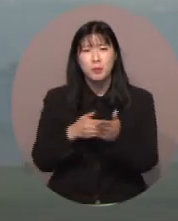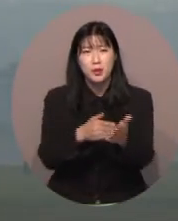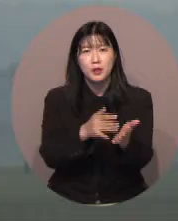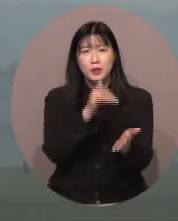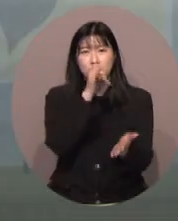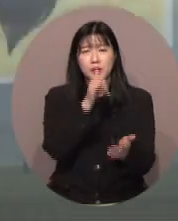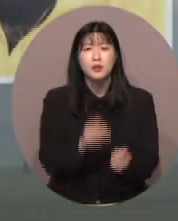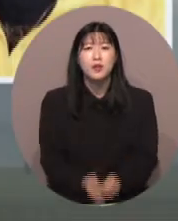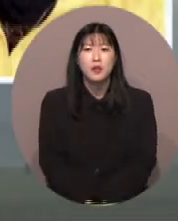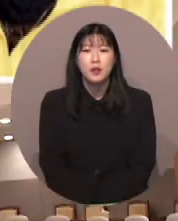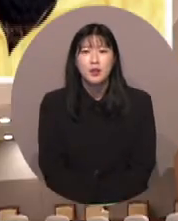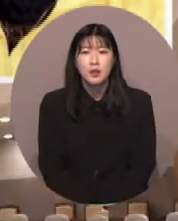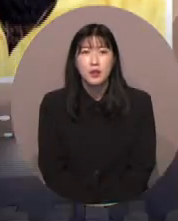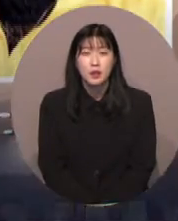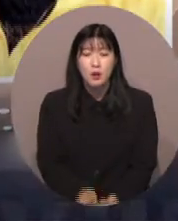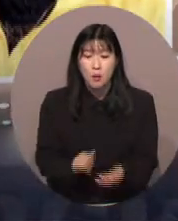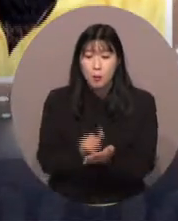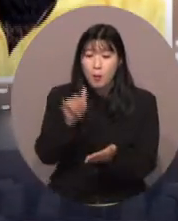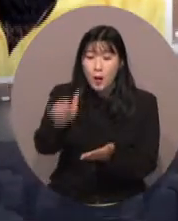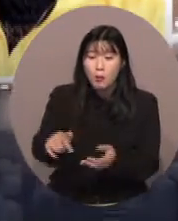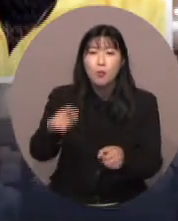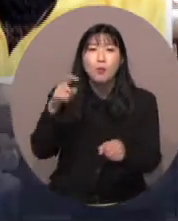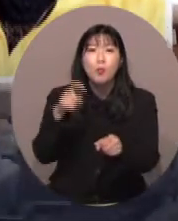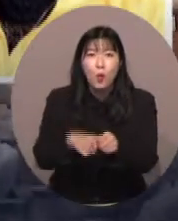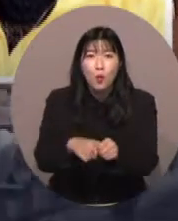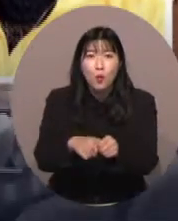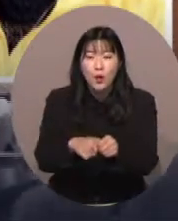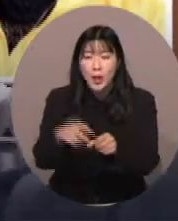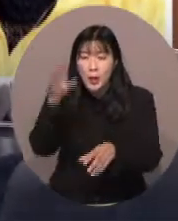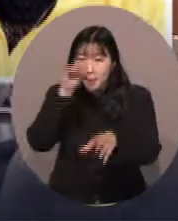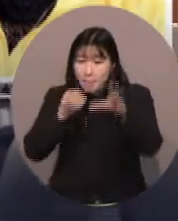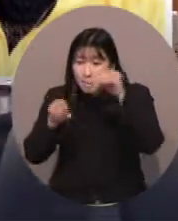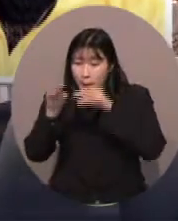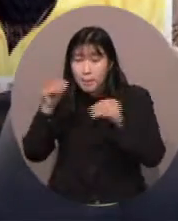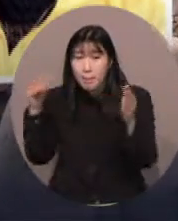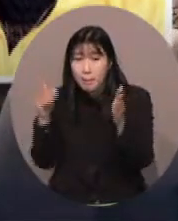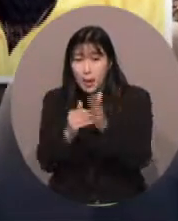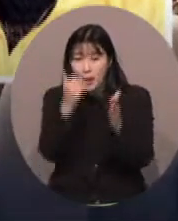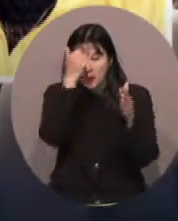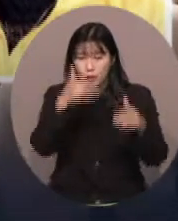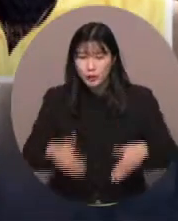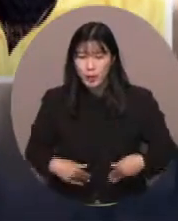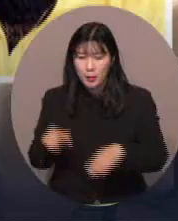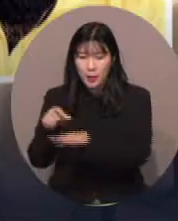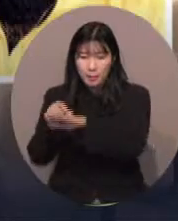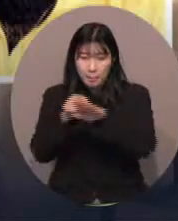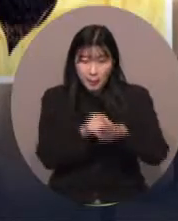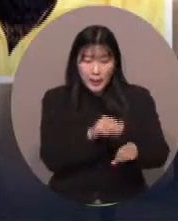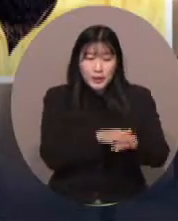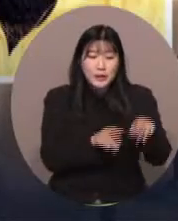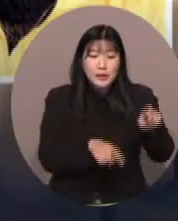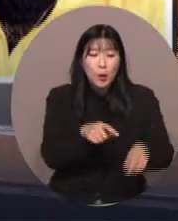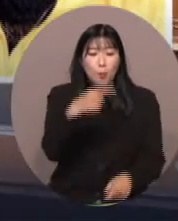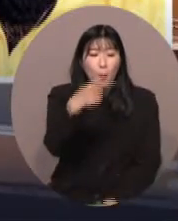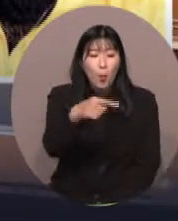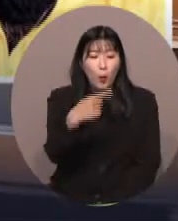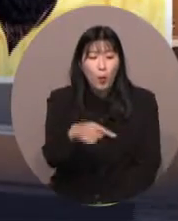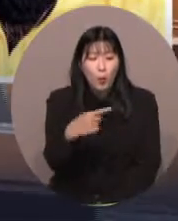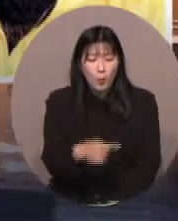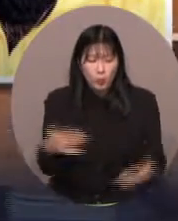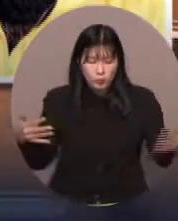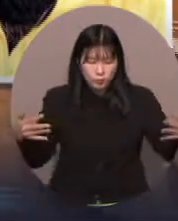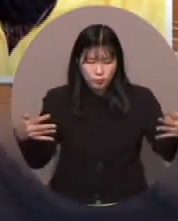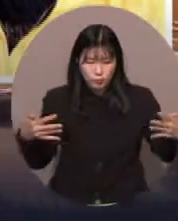있습니다. 방문하는 이유 그리고 그것을 하고 나서 이후에 충남 도정이 어떻게 반영되고 무슨 일을 하기 위해서